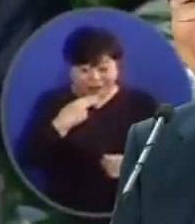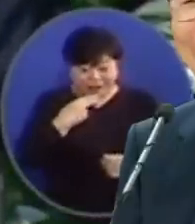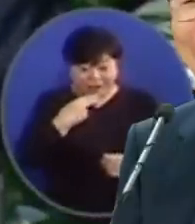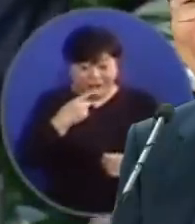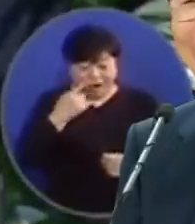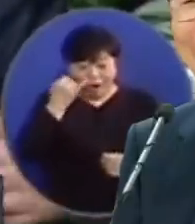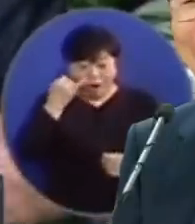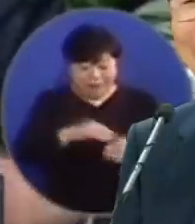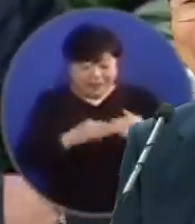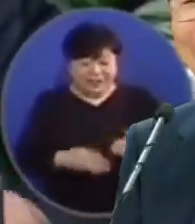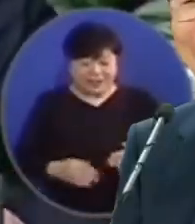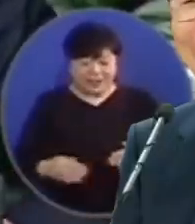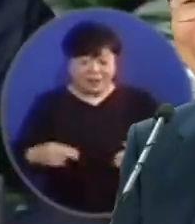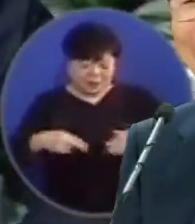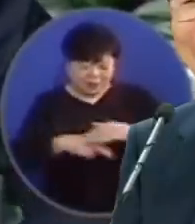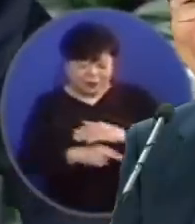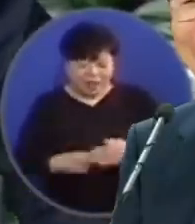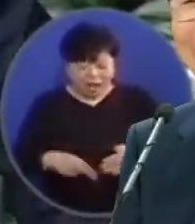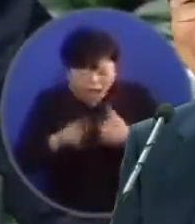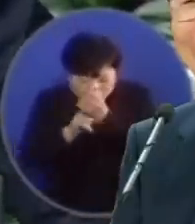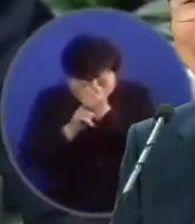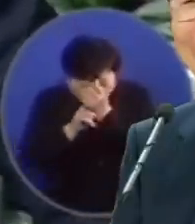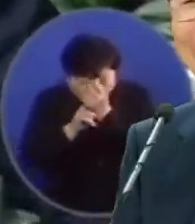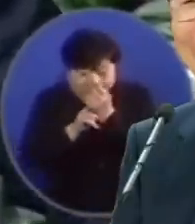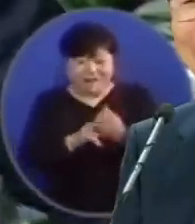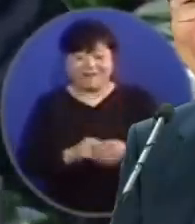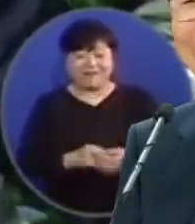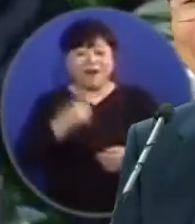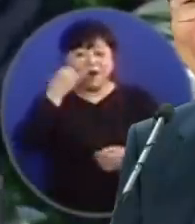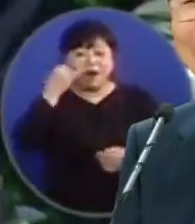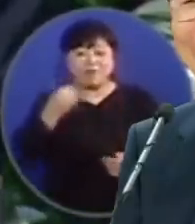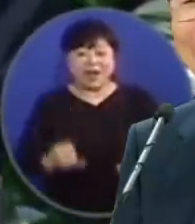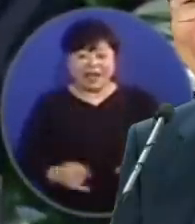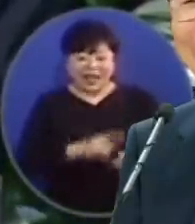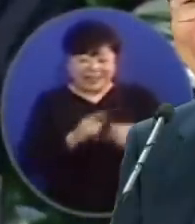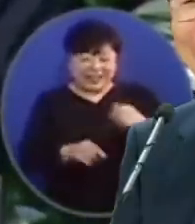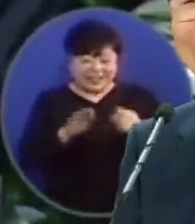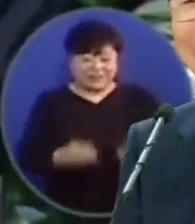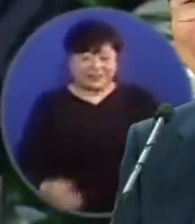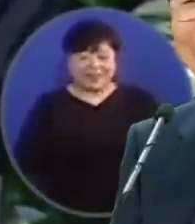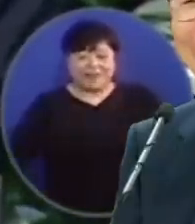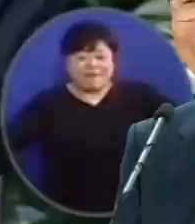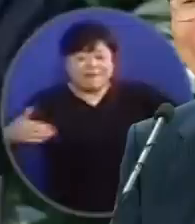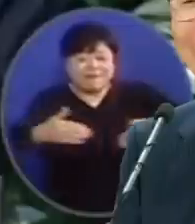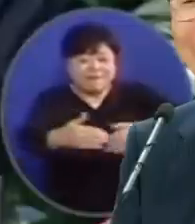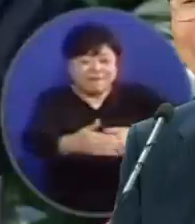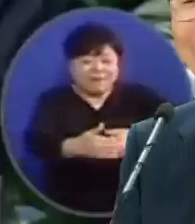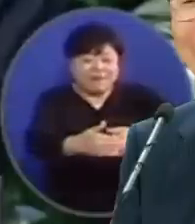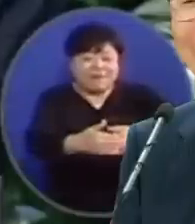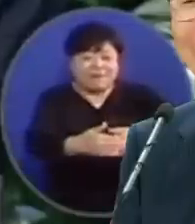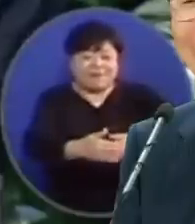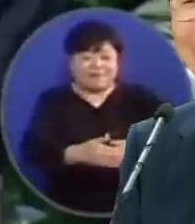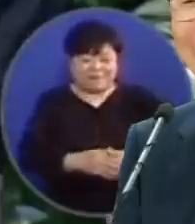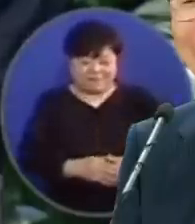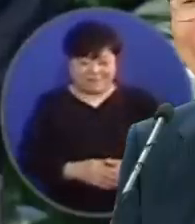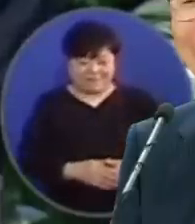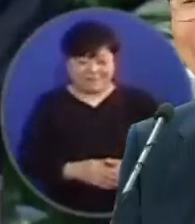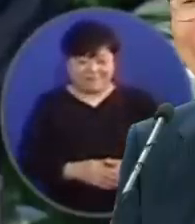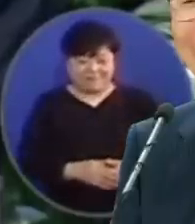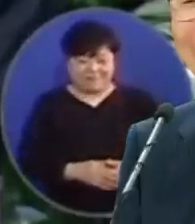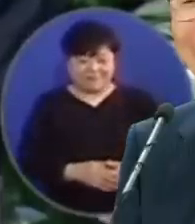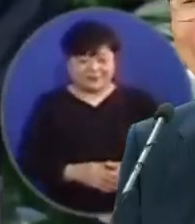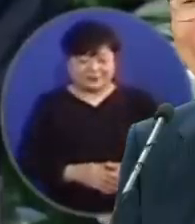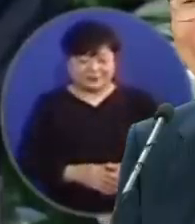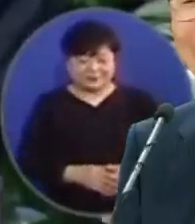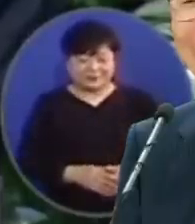펴는데 그 밑에 쑥 뛰어들어와요. 그러면 어미가 날개 밑에 새끼를 품고 난 다음에 날개를 그냥 있지 않고